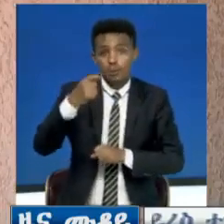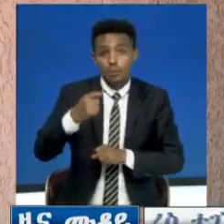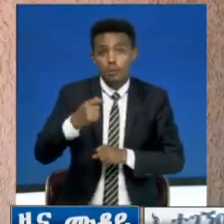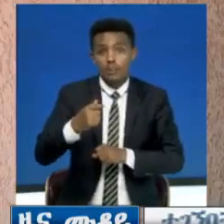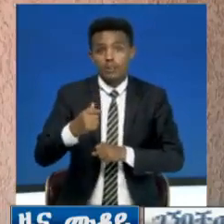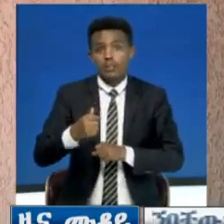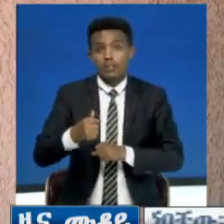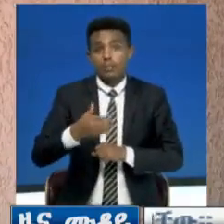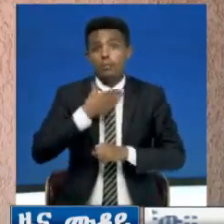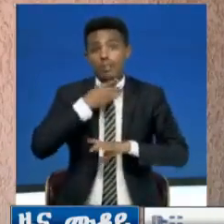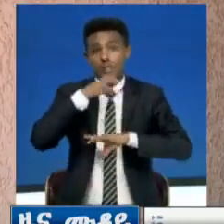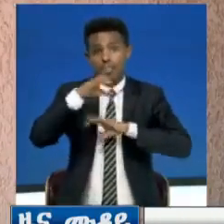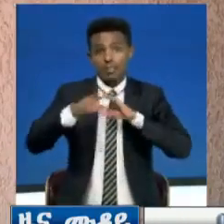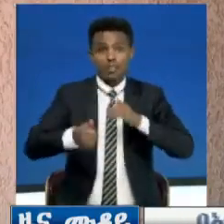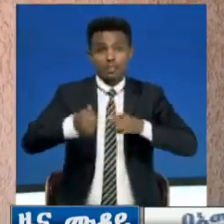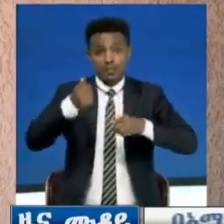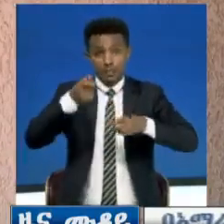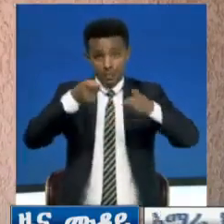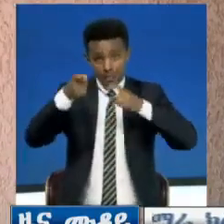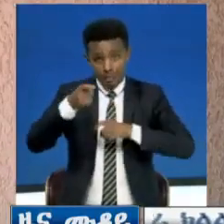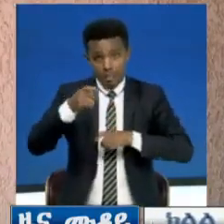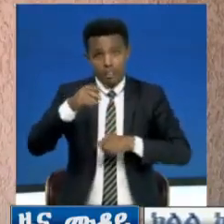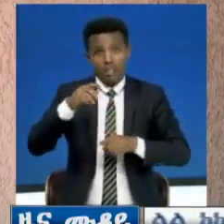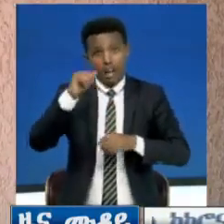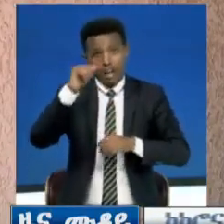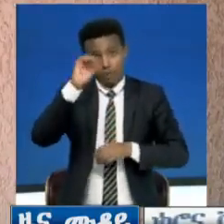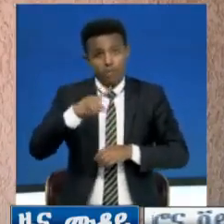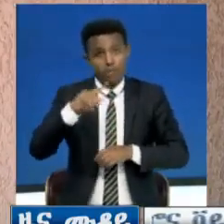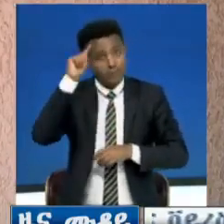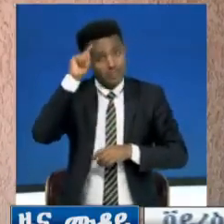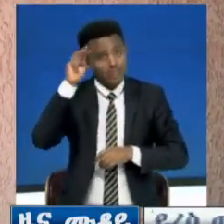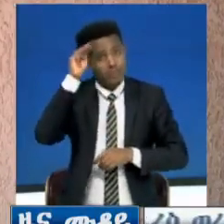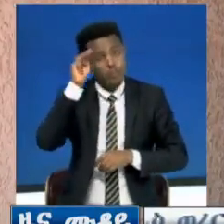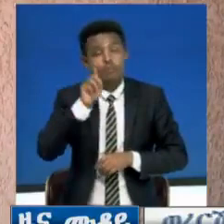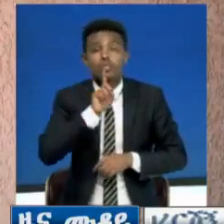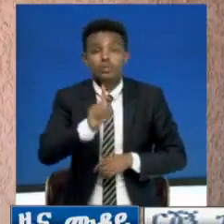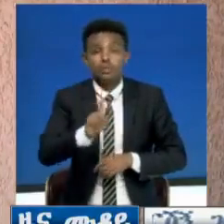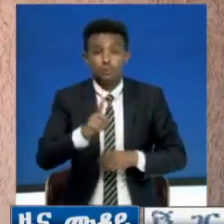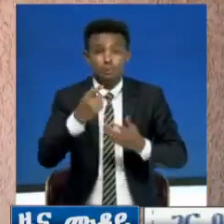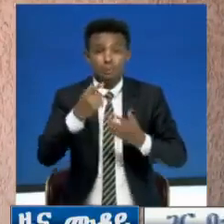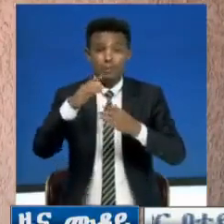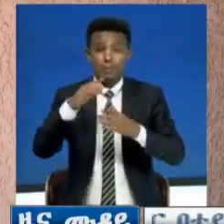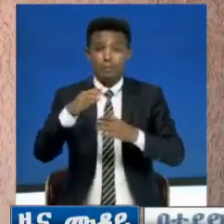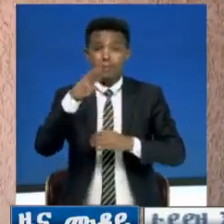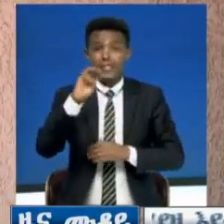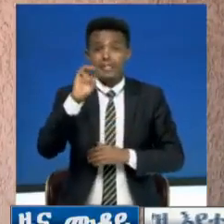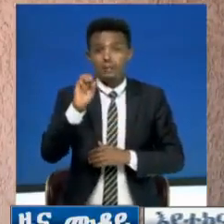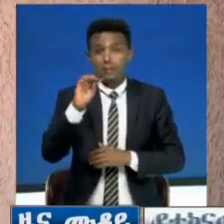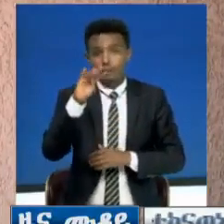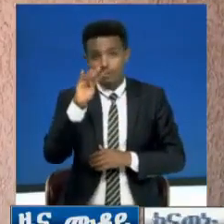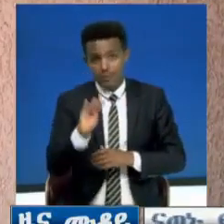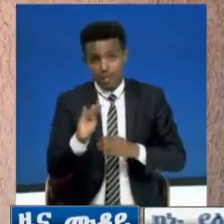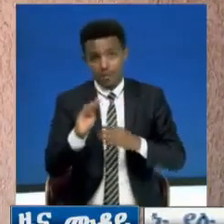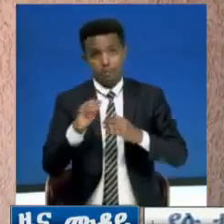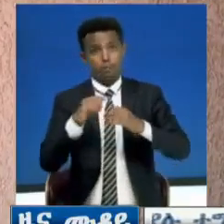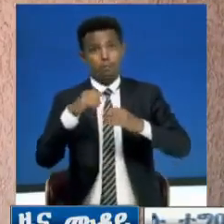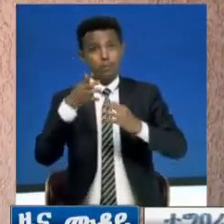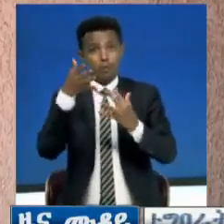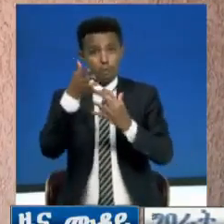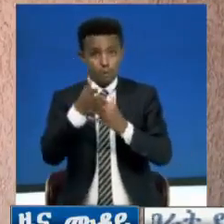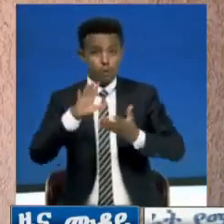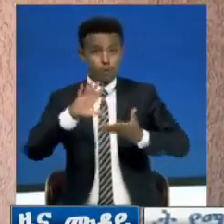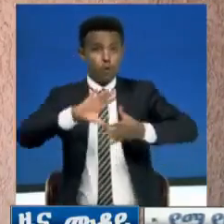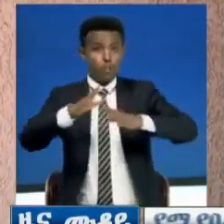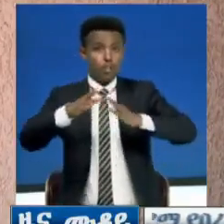አካባቢ የሚመጡ በመተማ በኩል በጣም በርካታ ሰዎች አሉ። እነሱን የለይቶ ማቆያ ማዕከል ጎንደር ዩኒቨርሲቲ